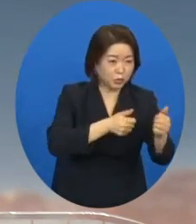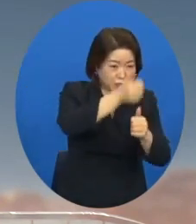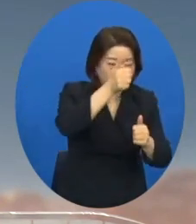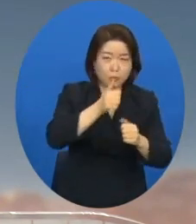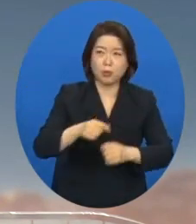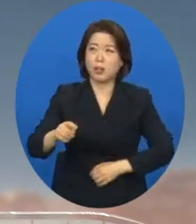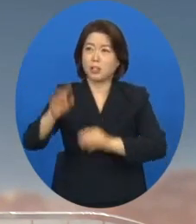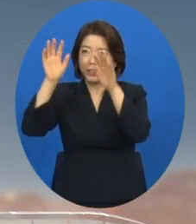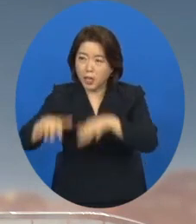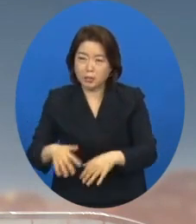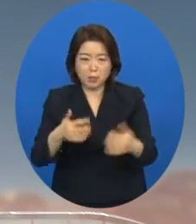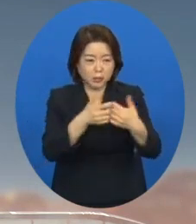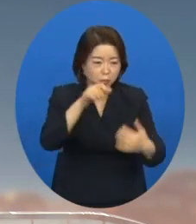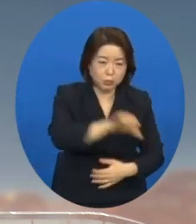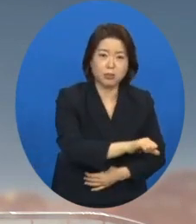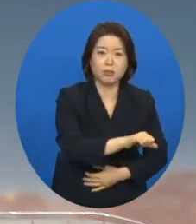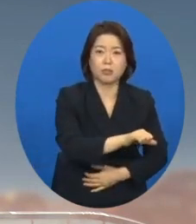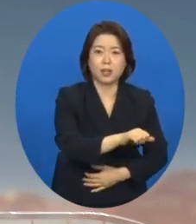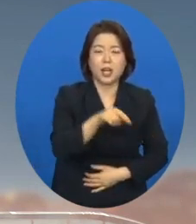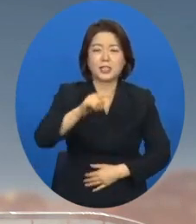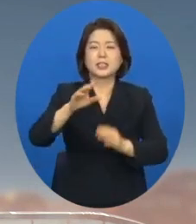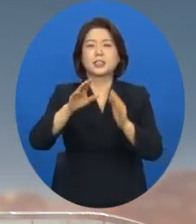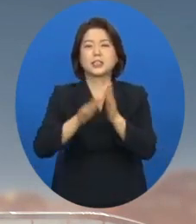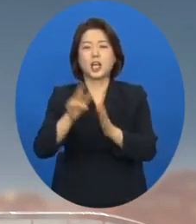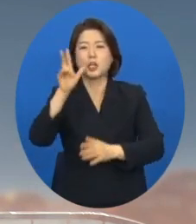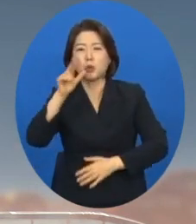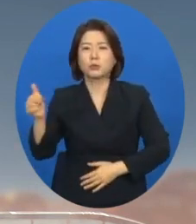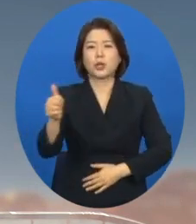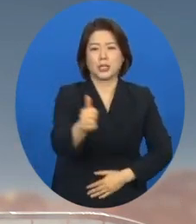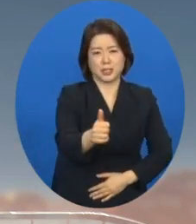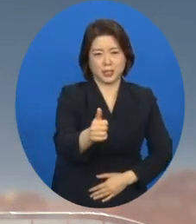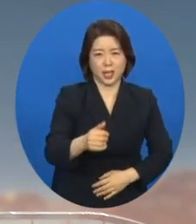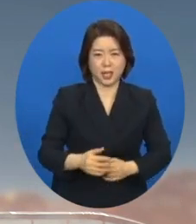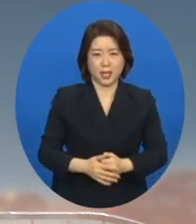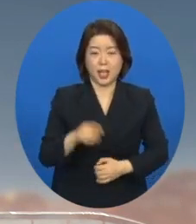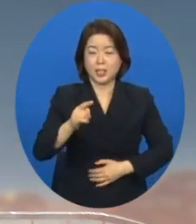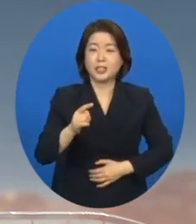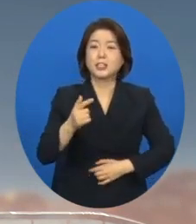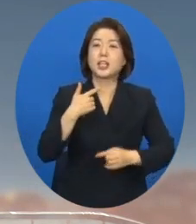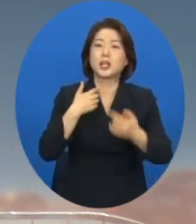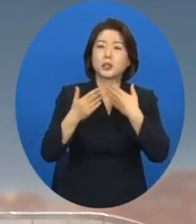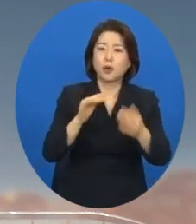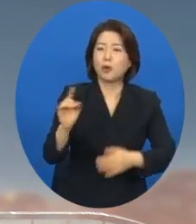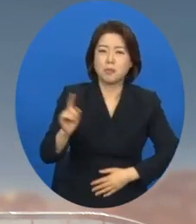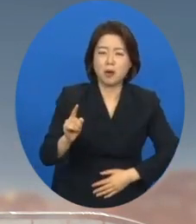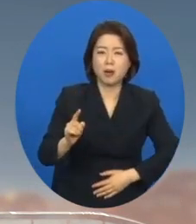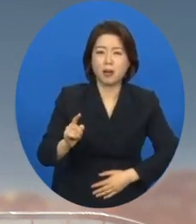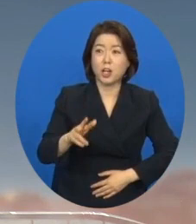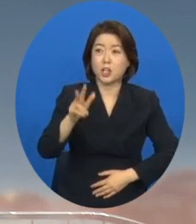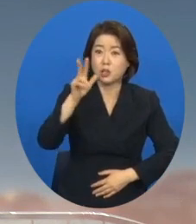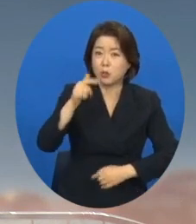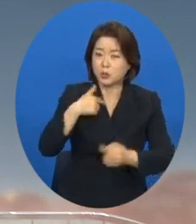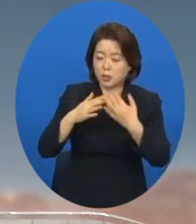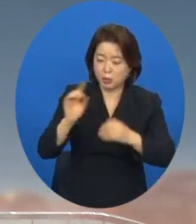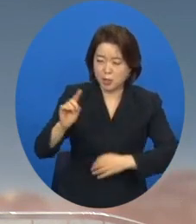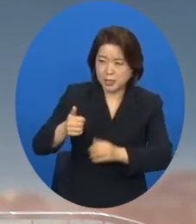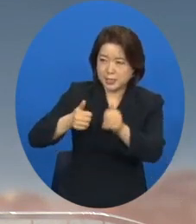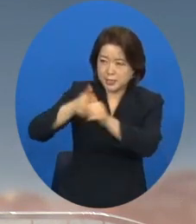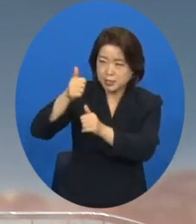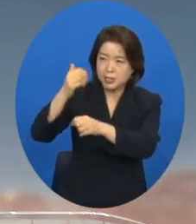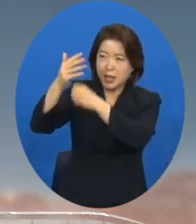있잖아요. 그때 여호수아가 등장을 해요. 그때 여호수아가 경험한 게 뭡니까? 승리는 하나님께